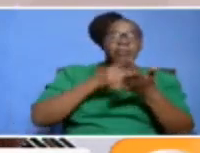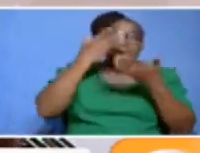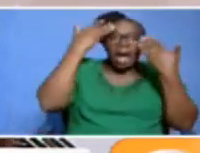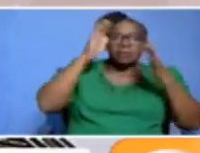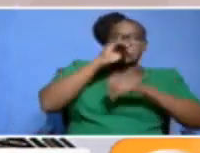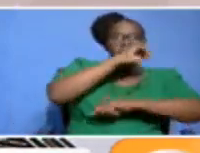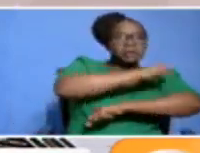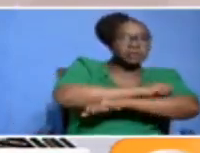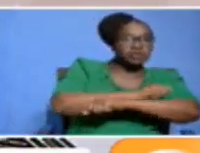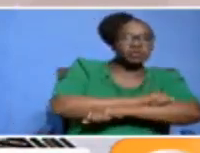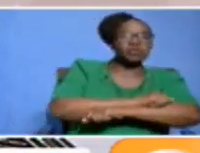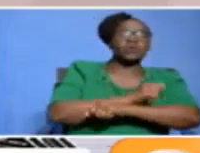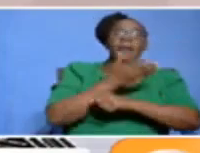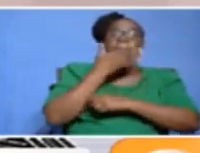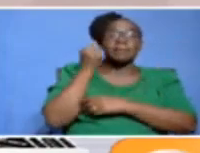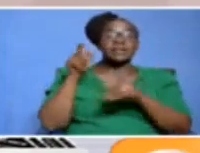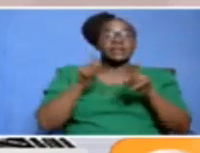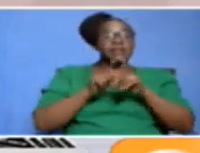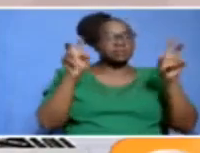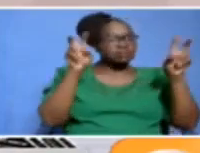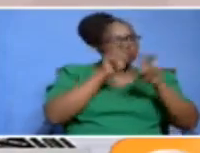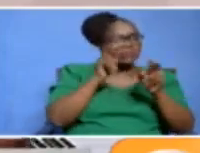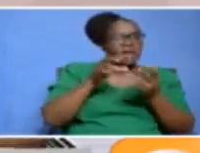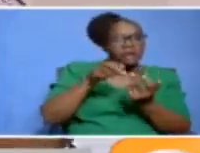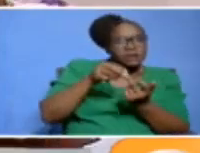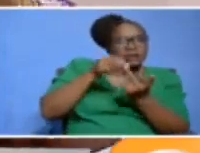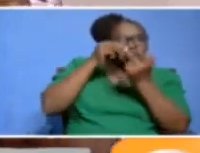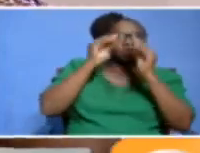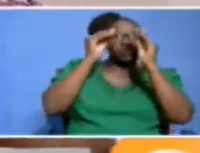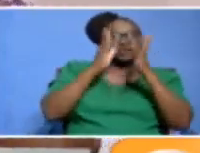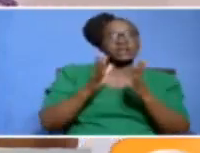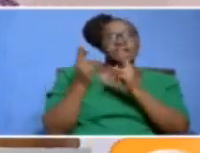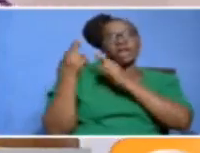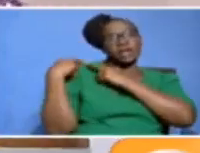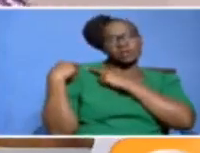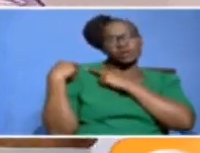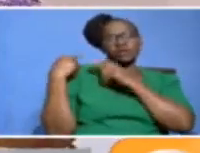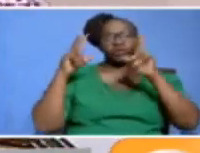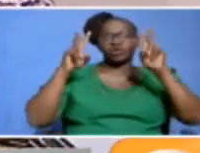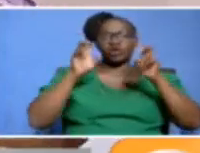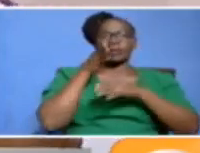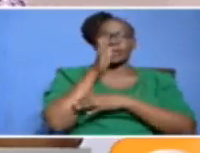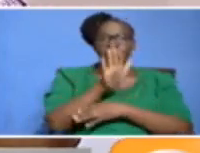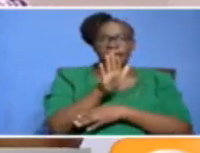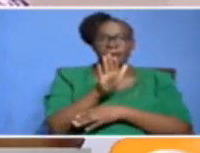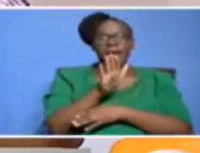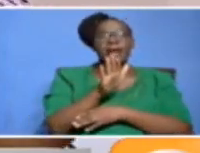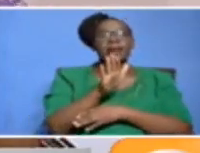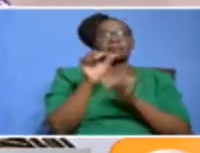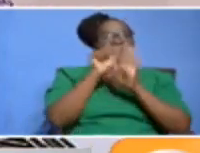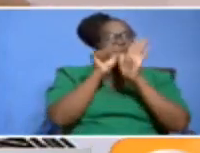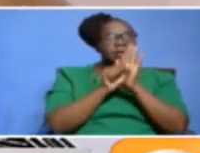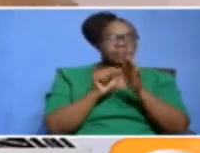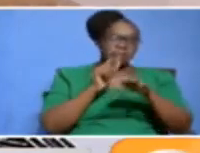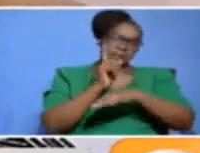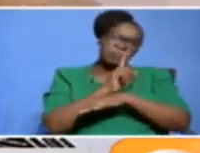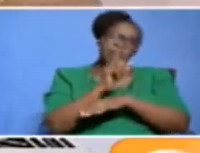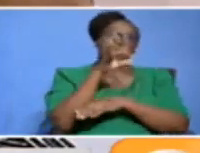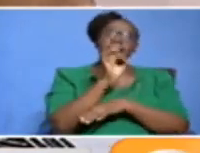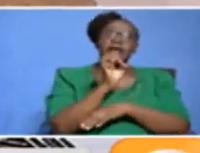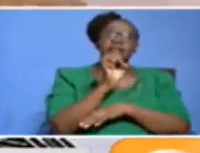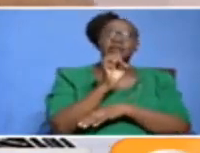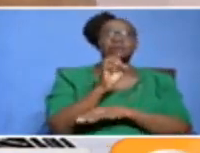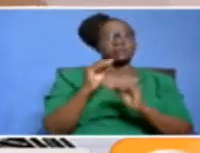skuli litafutiwe kabisa mwalimu special wa kwenda kwa watoto kwa kipindi fulani. Iwe somo. Half an hour. Waende waongeleshwe,